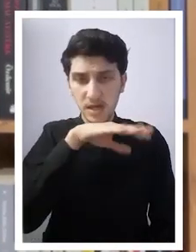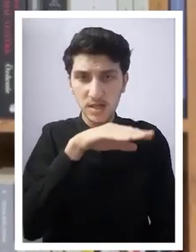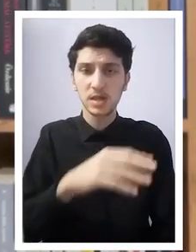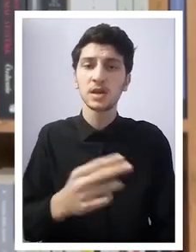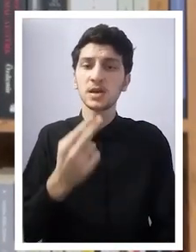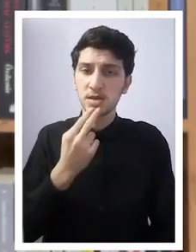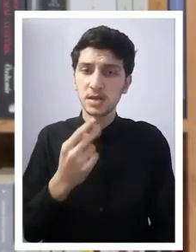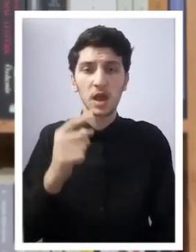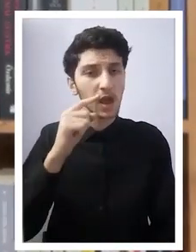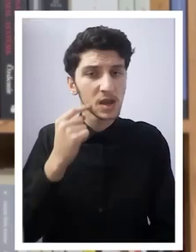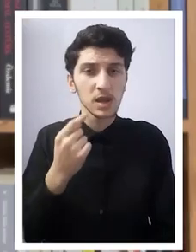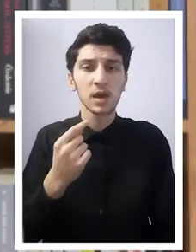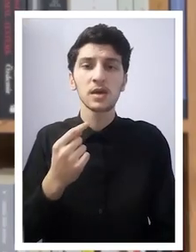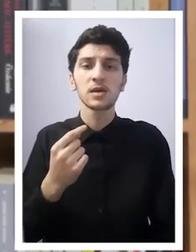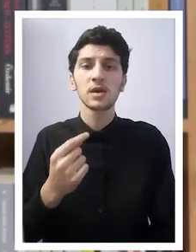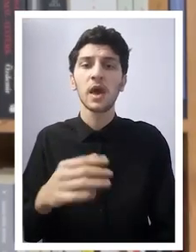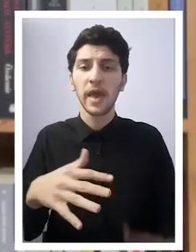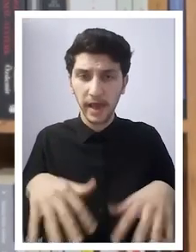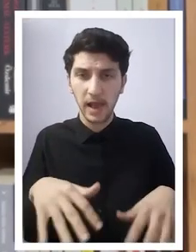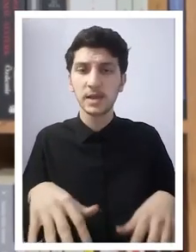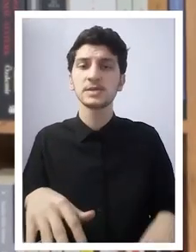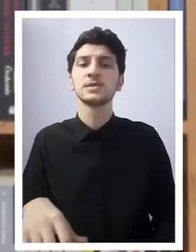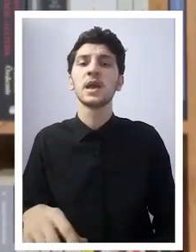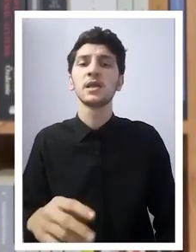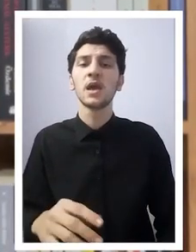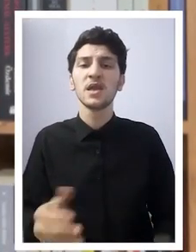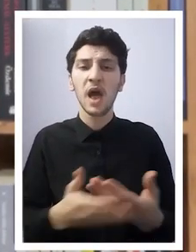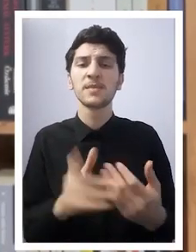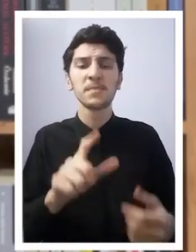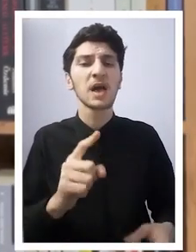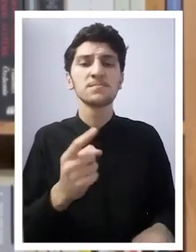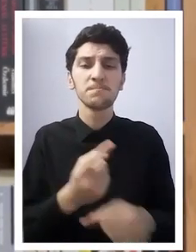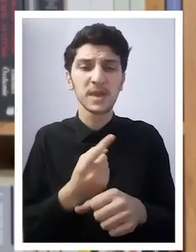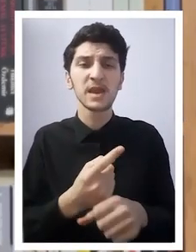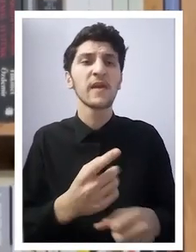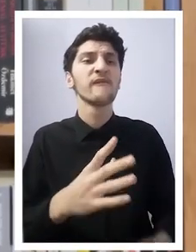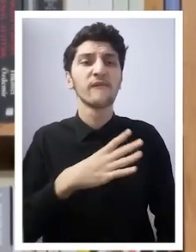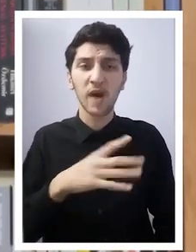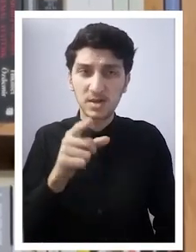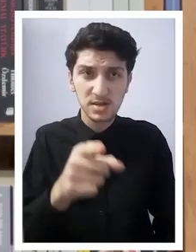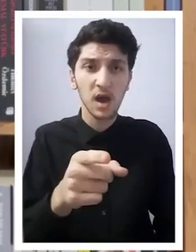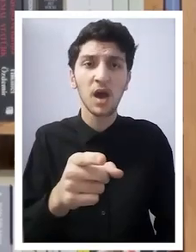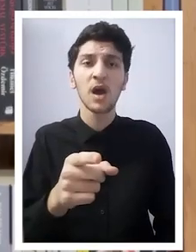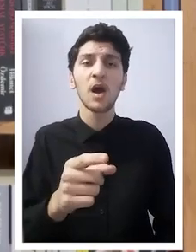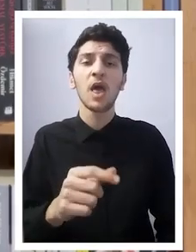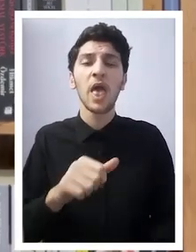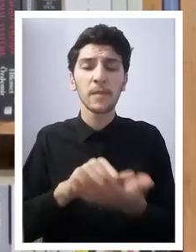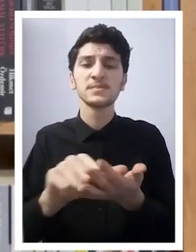yaşlısına, kadınına, erkeğine, engellisinden ihtiyaç sahibi hangi kardeşimiz